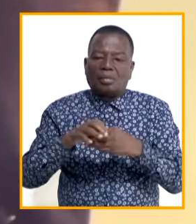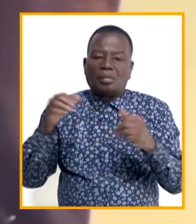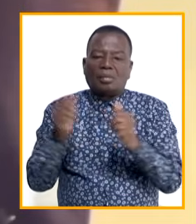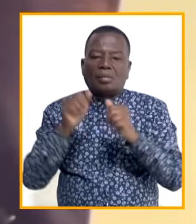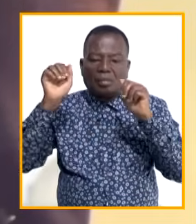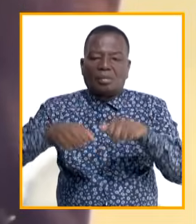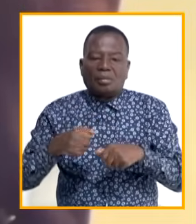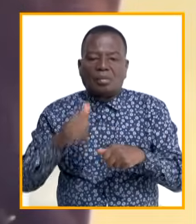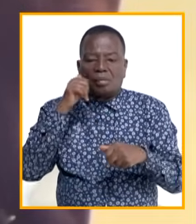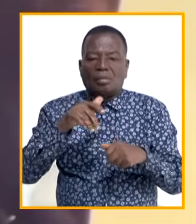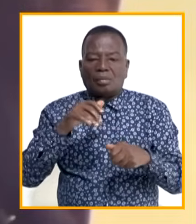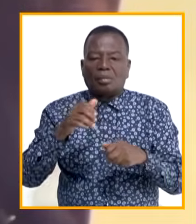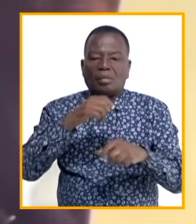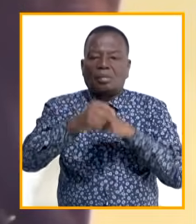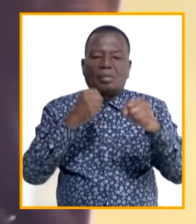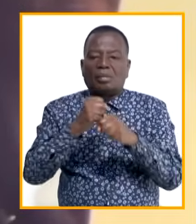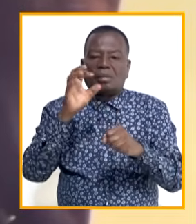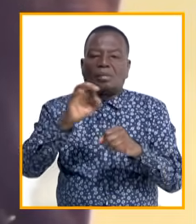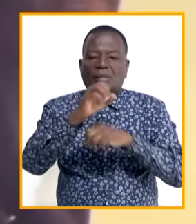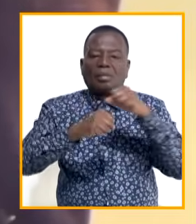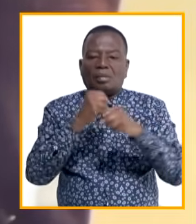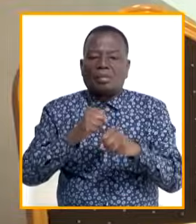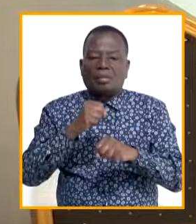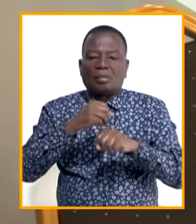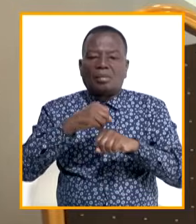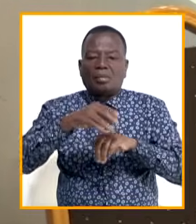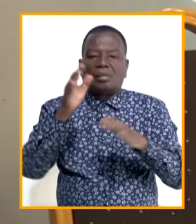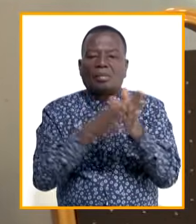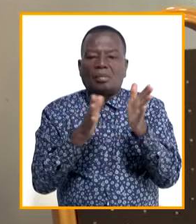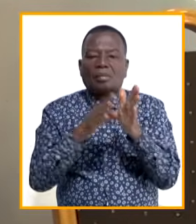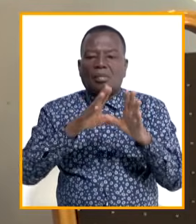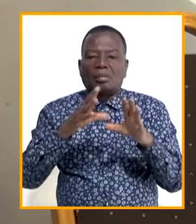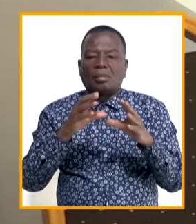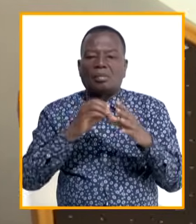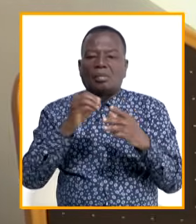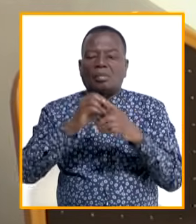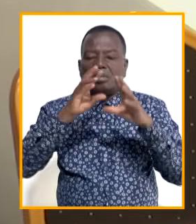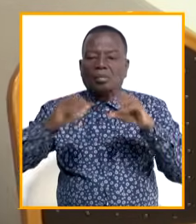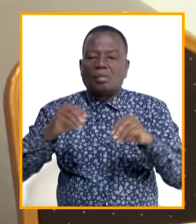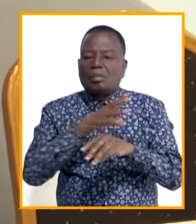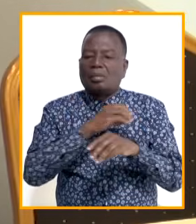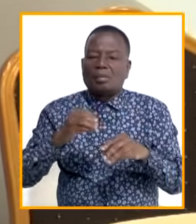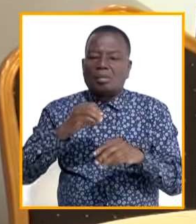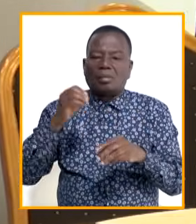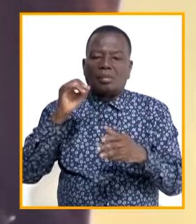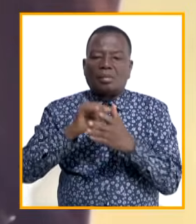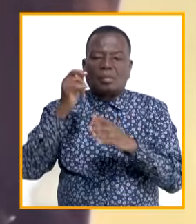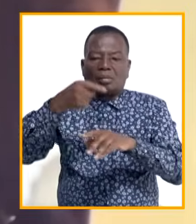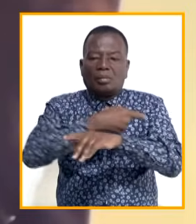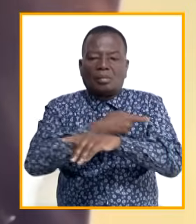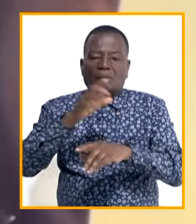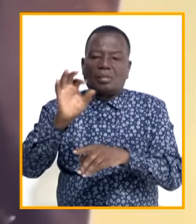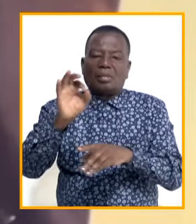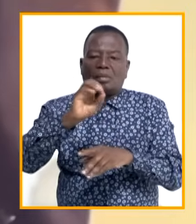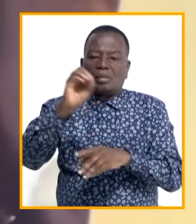avec possible les filles âgées de 9 ans, scolarisées ou non. L'objectif visé est de vacciner au moins 90% de cette cible